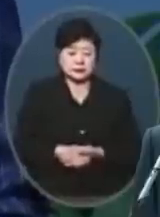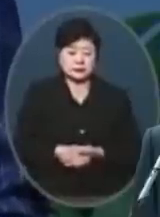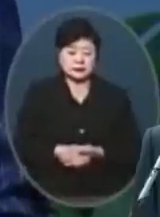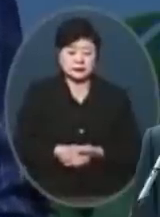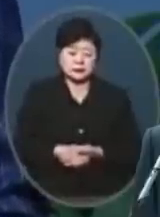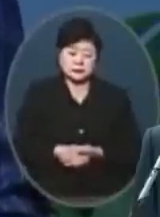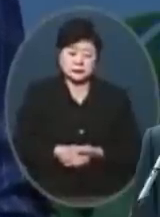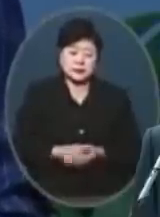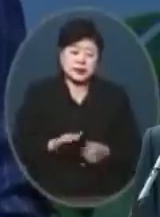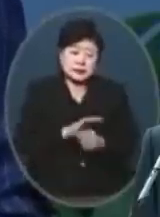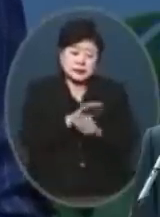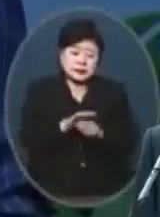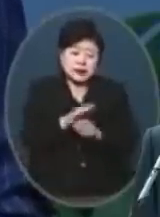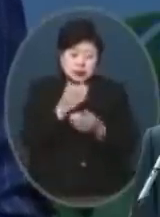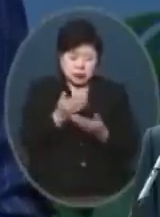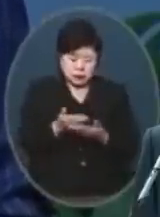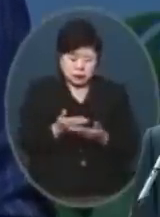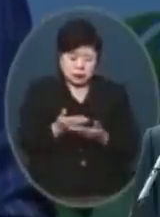사랑받고